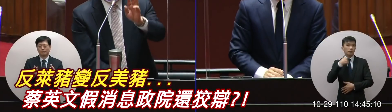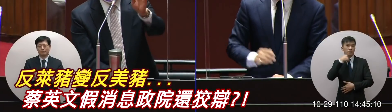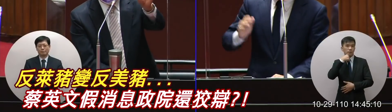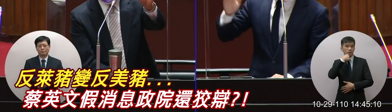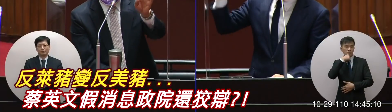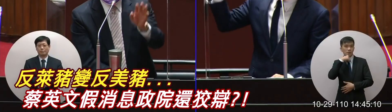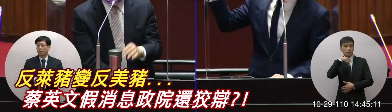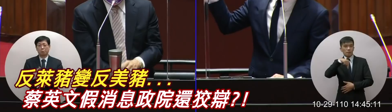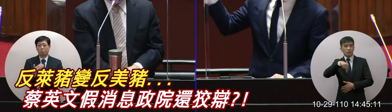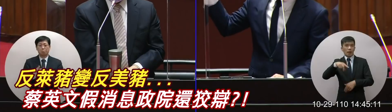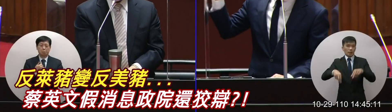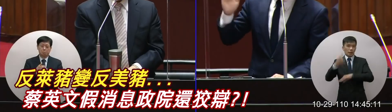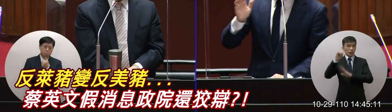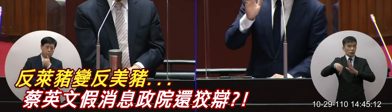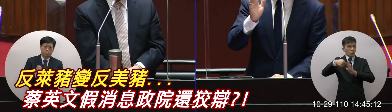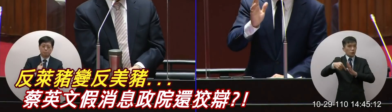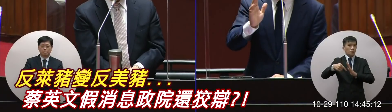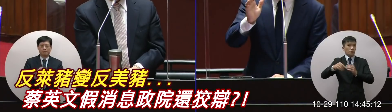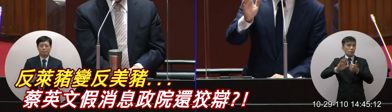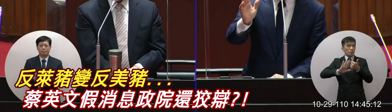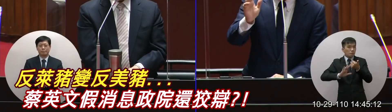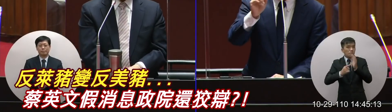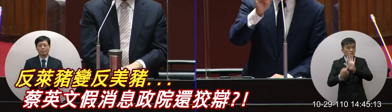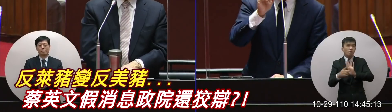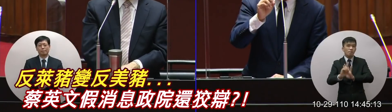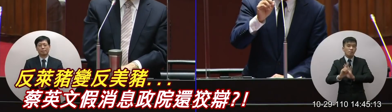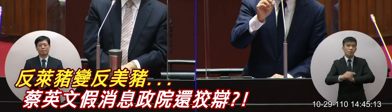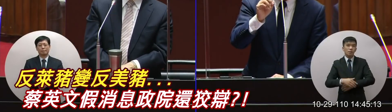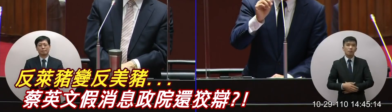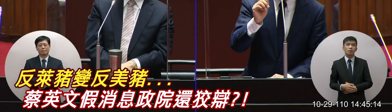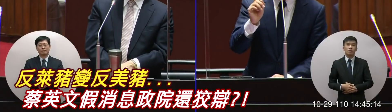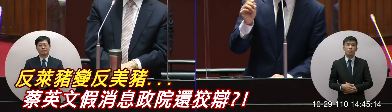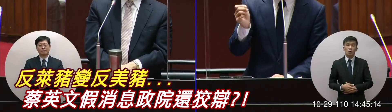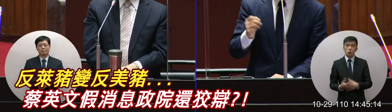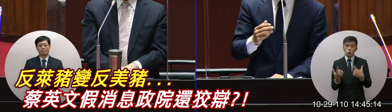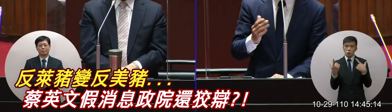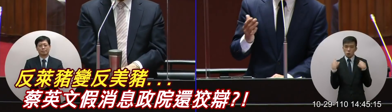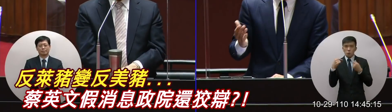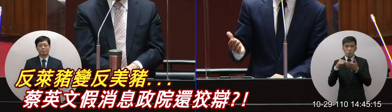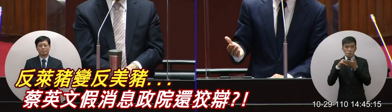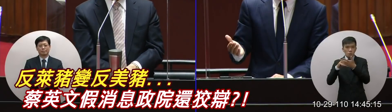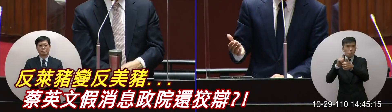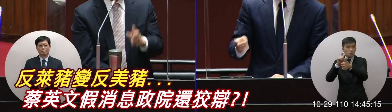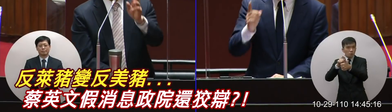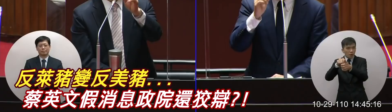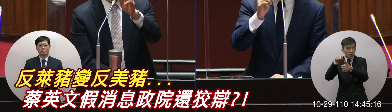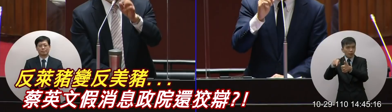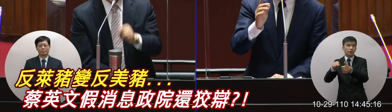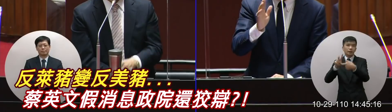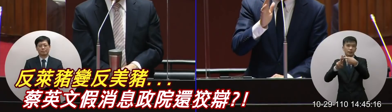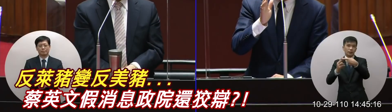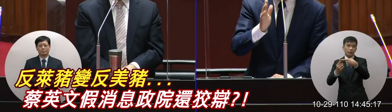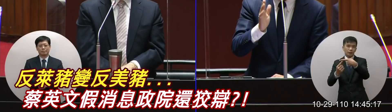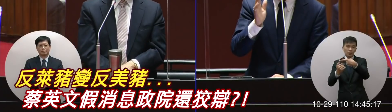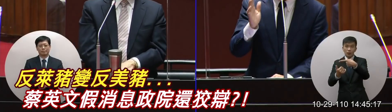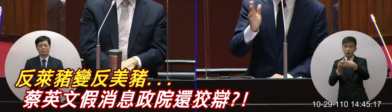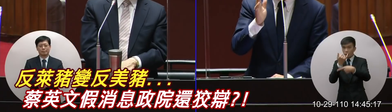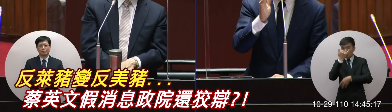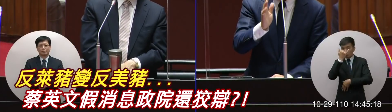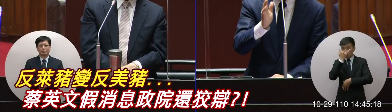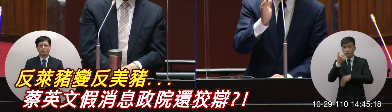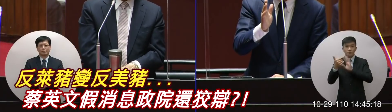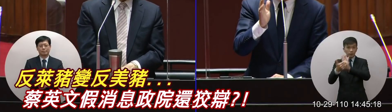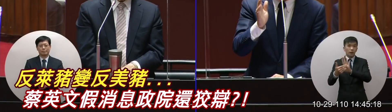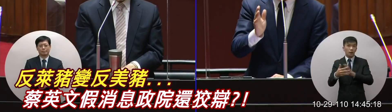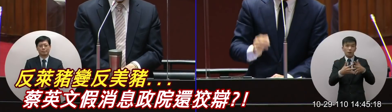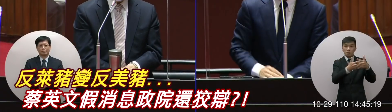度。 我不会闪躲。 但是刚刚就讲，明明人家提案是反莱猪，硬要扣人家变反美猪，从头到尾国民党没有